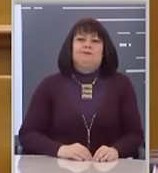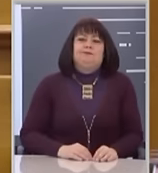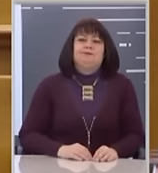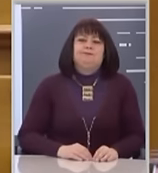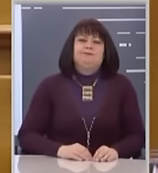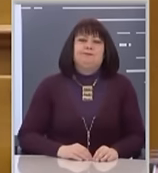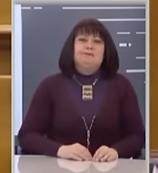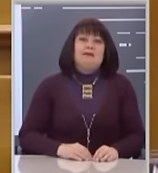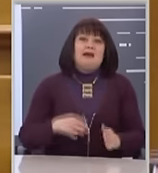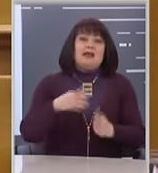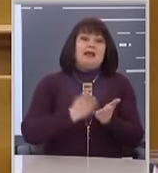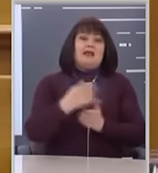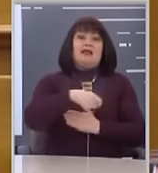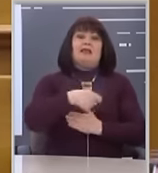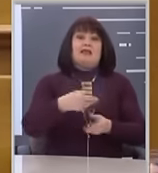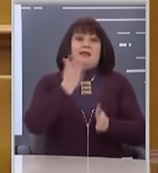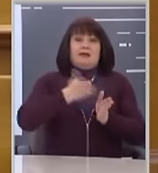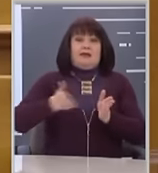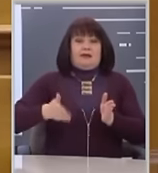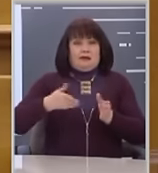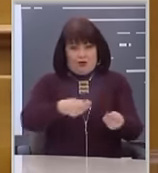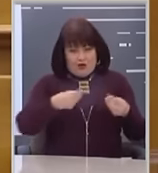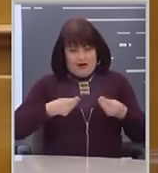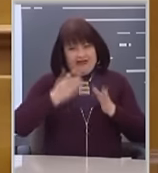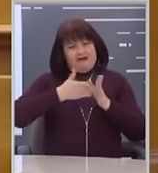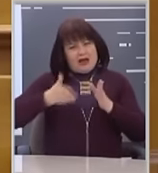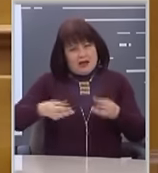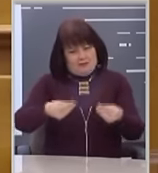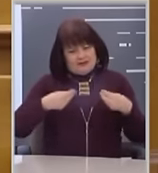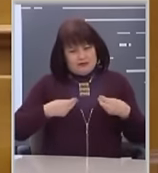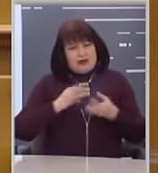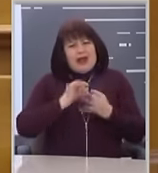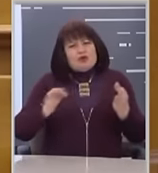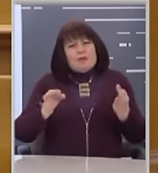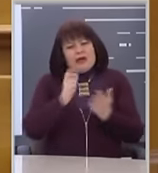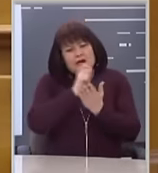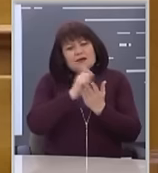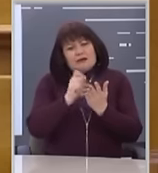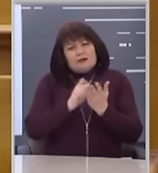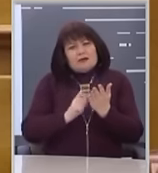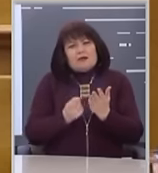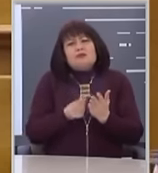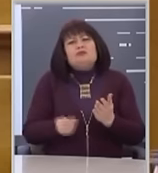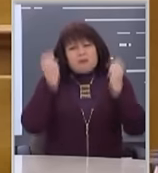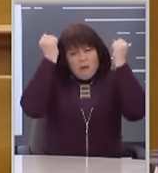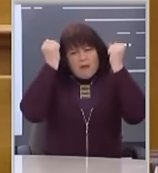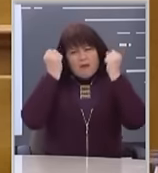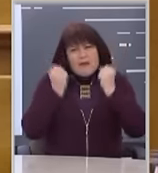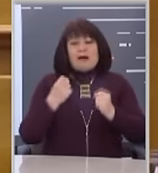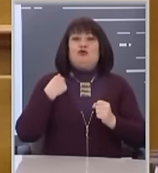Στις δικογραφίες αυτές περιγράφεται με κάθε λεπτομέρεια η τεράστια ζημία που υπέστη το ελληνικό